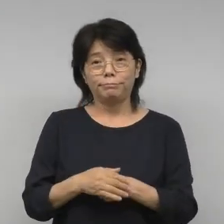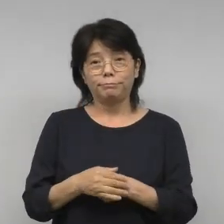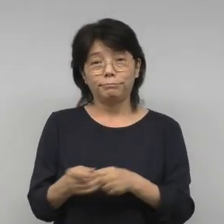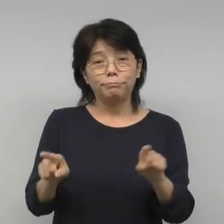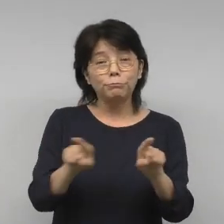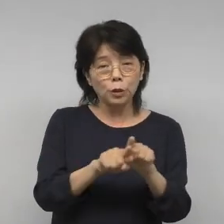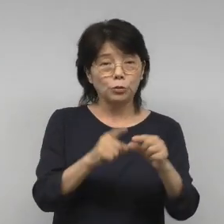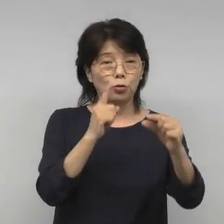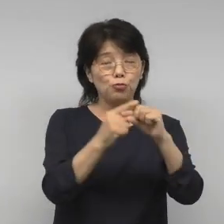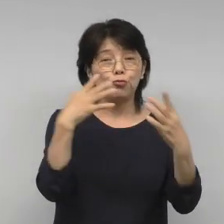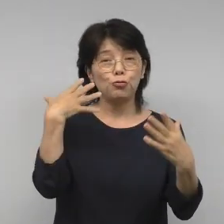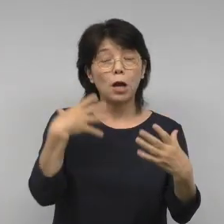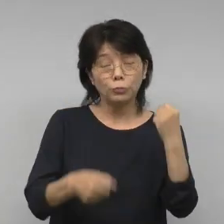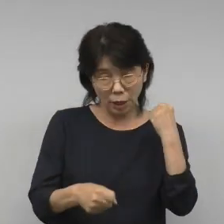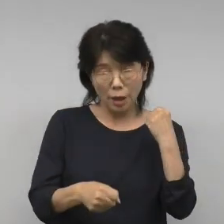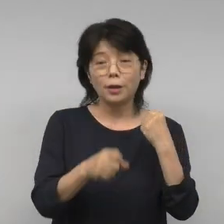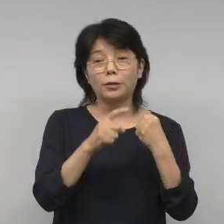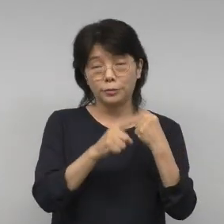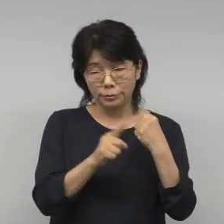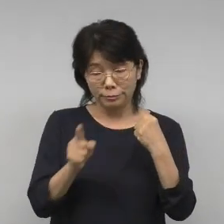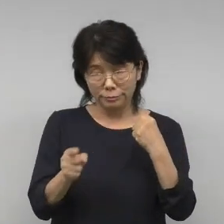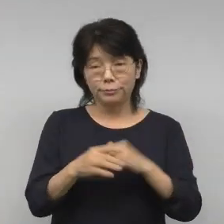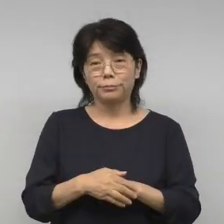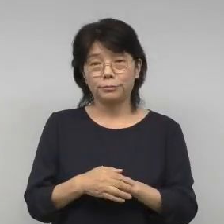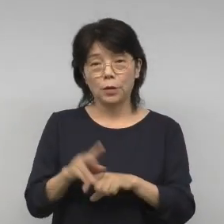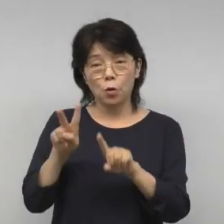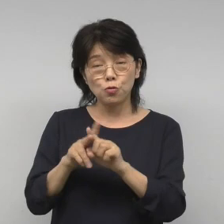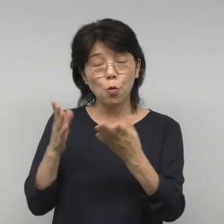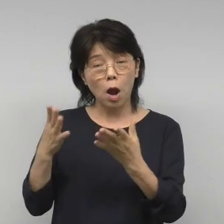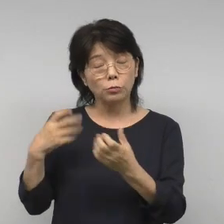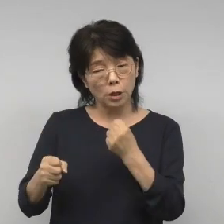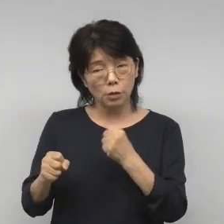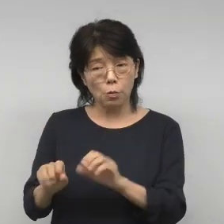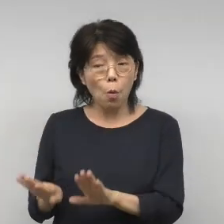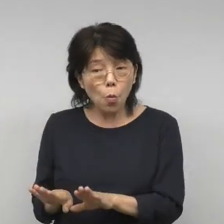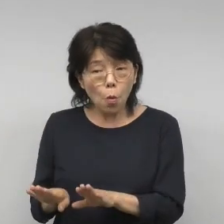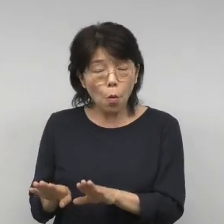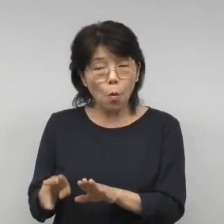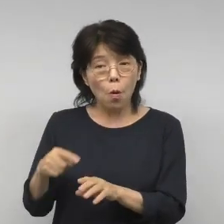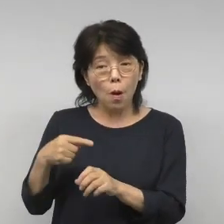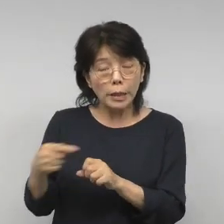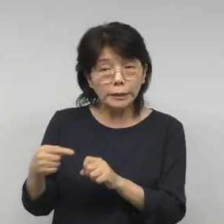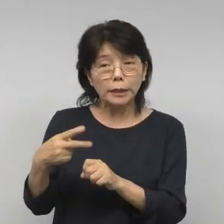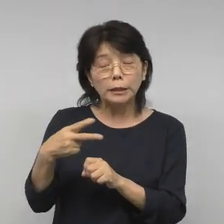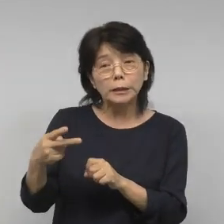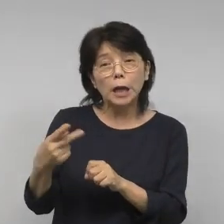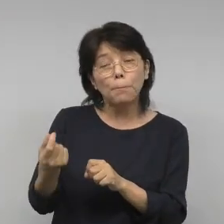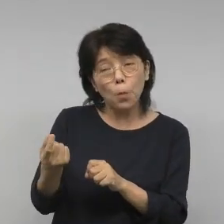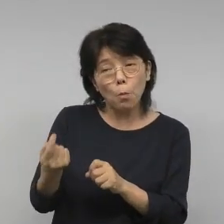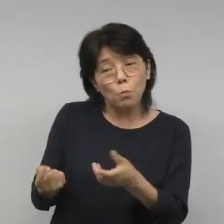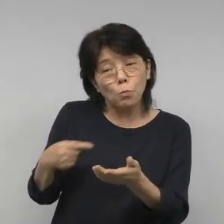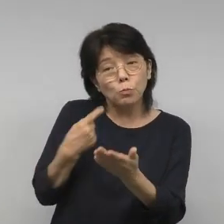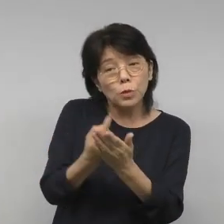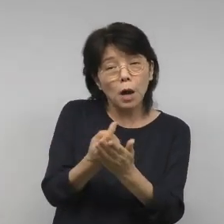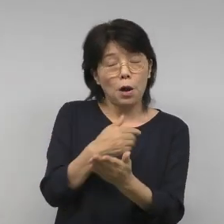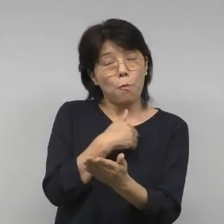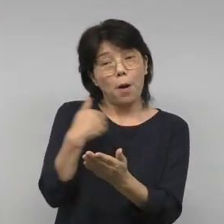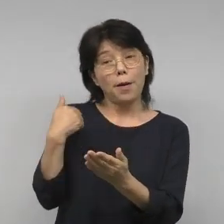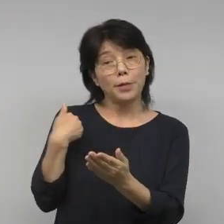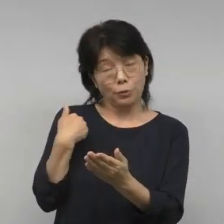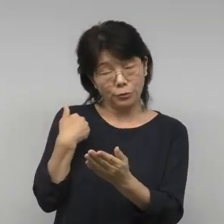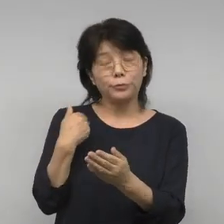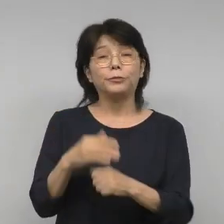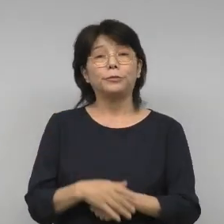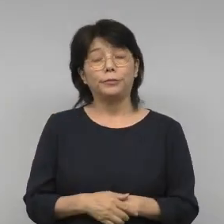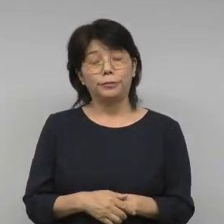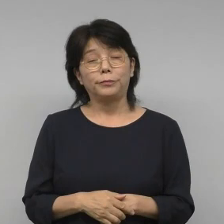生というふうになっています。まあ、一応小学校の低学年についてもですね、可能ですというふうになっ